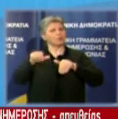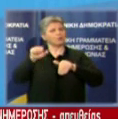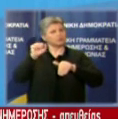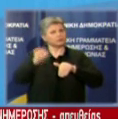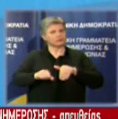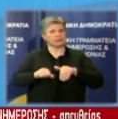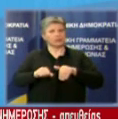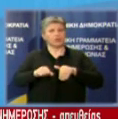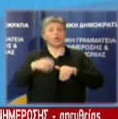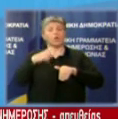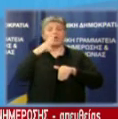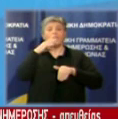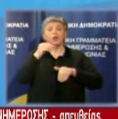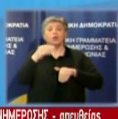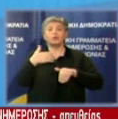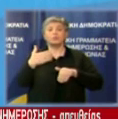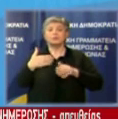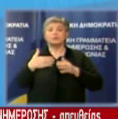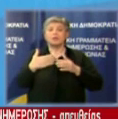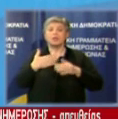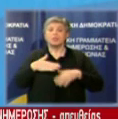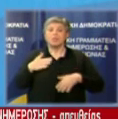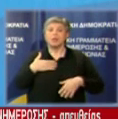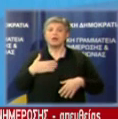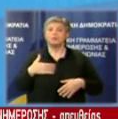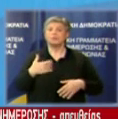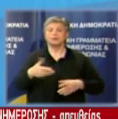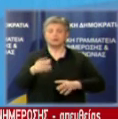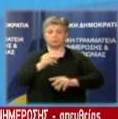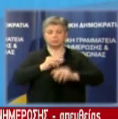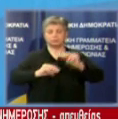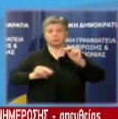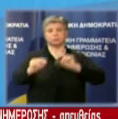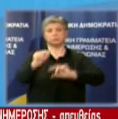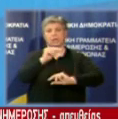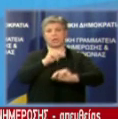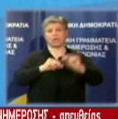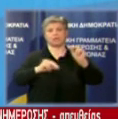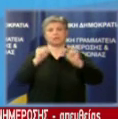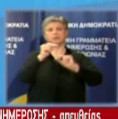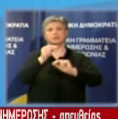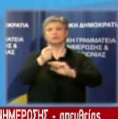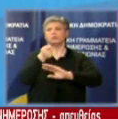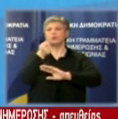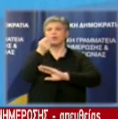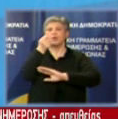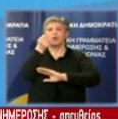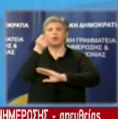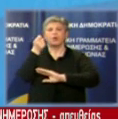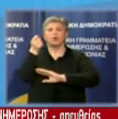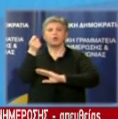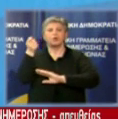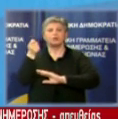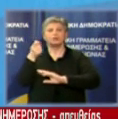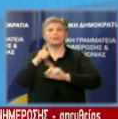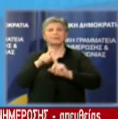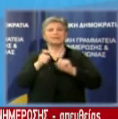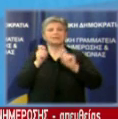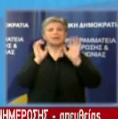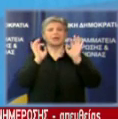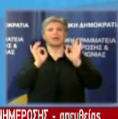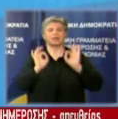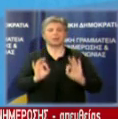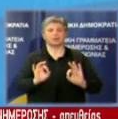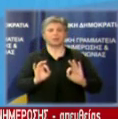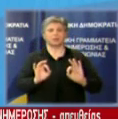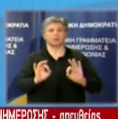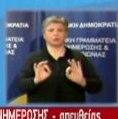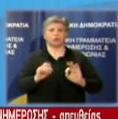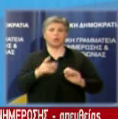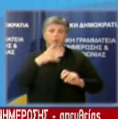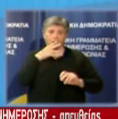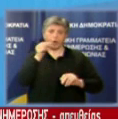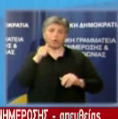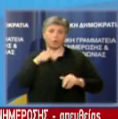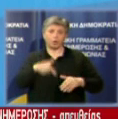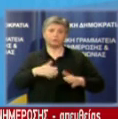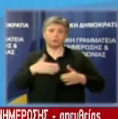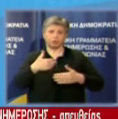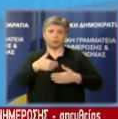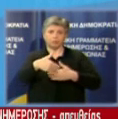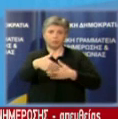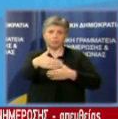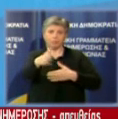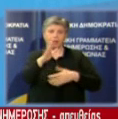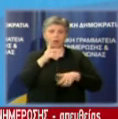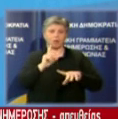χρέος, που τη θεωρούμε κεντρική για τα επόμενα, για το μέλλον της χώρας. Ωστόσο, στις δεσμεύσεις μας είναι